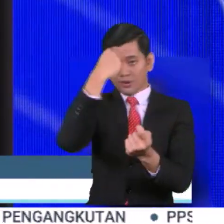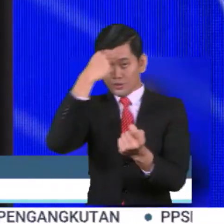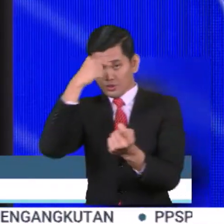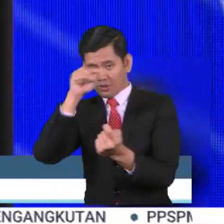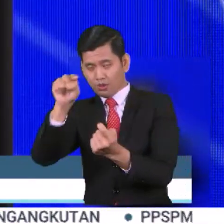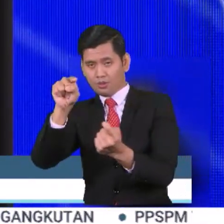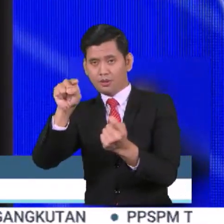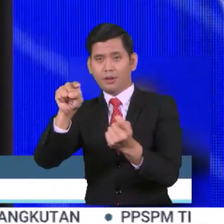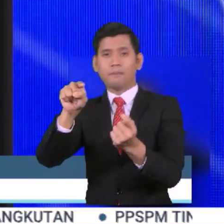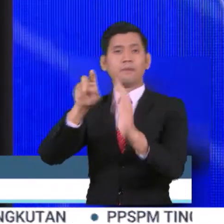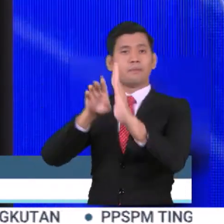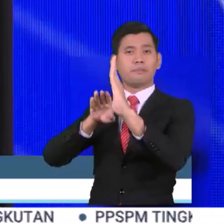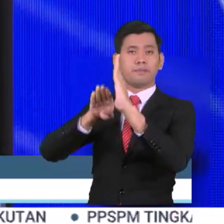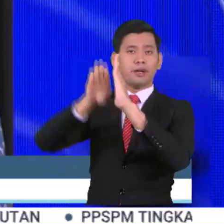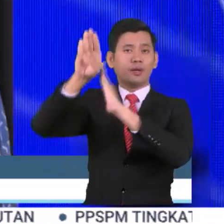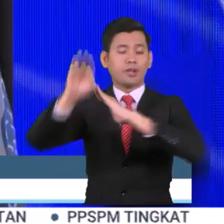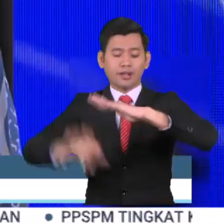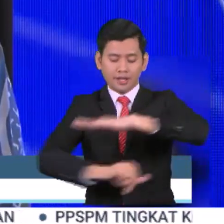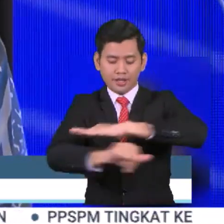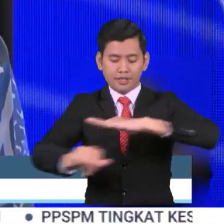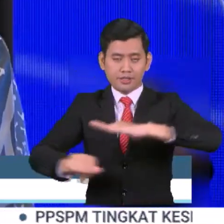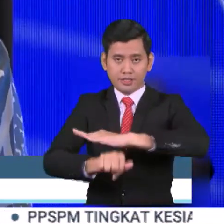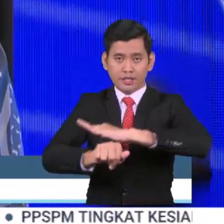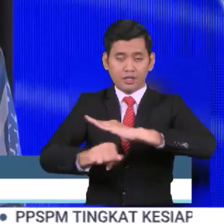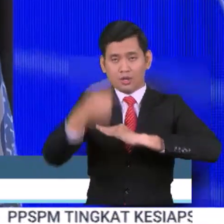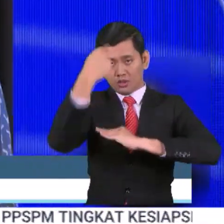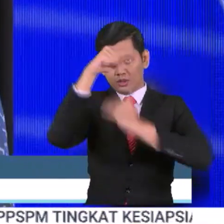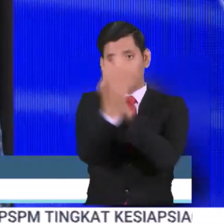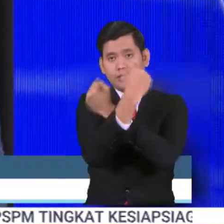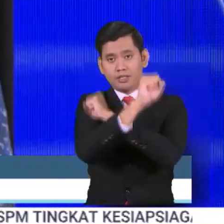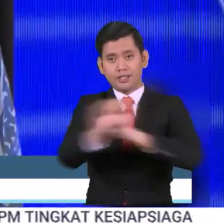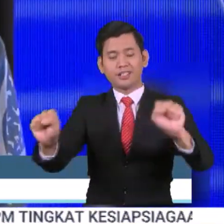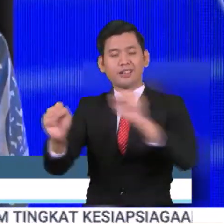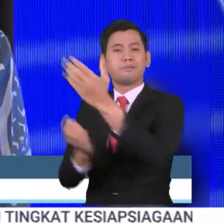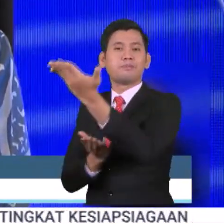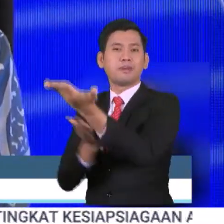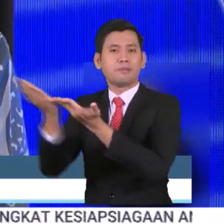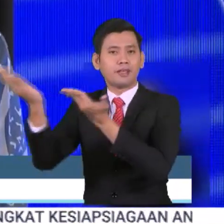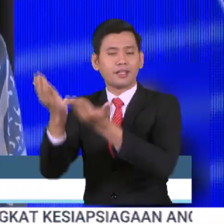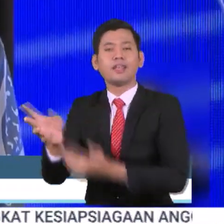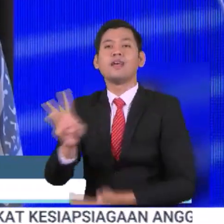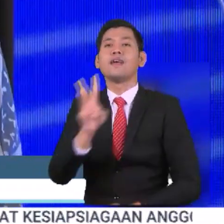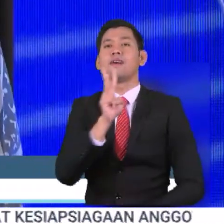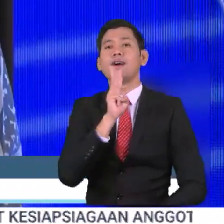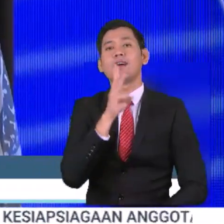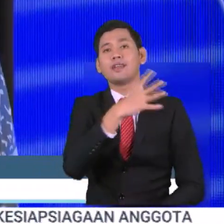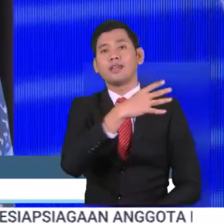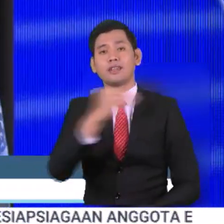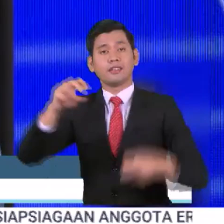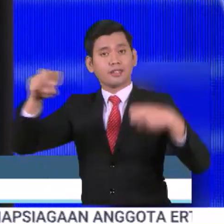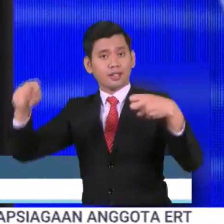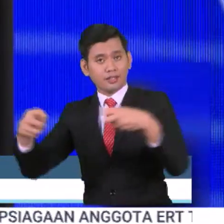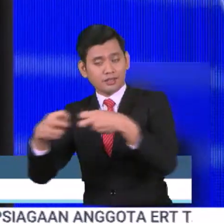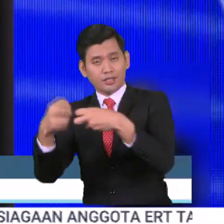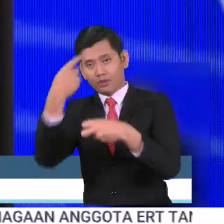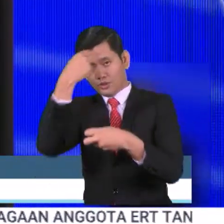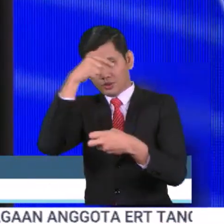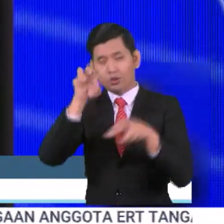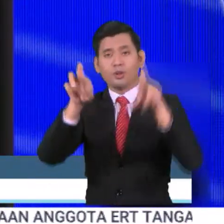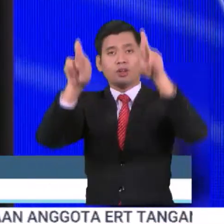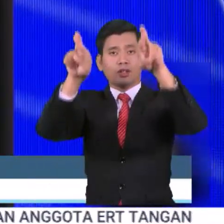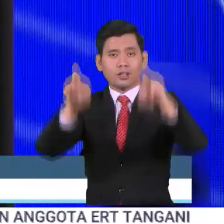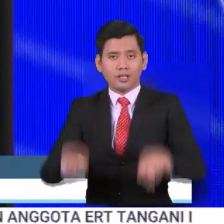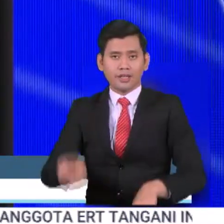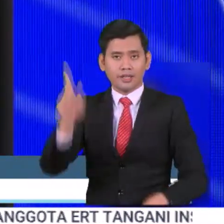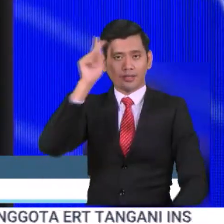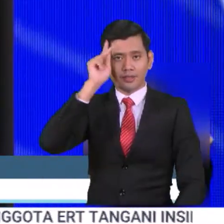asas sama ada bekalan air atau elektrik. Sebahagian penduduk di Kelantan dan Sabah tidak